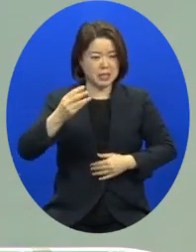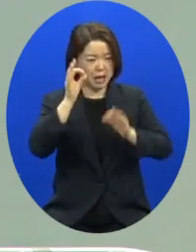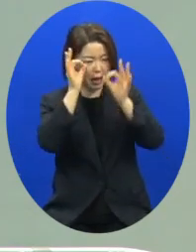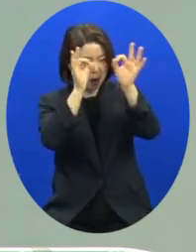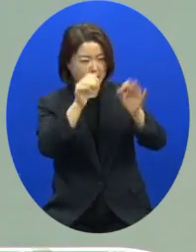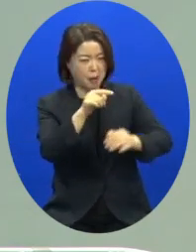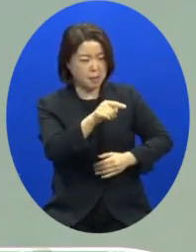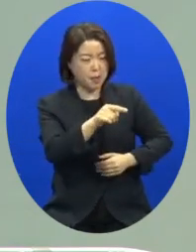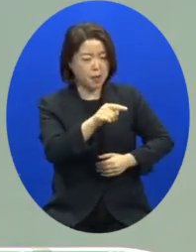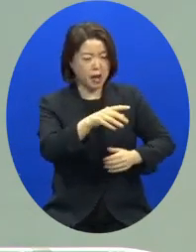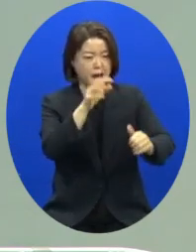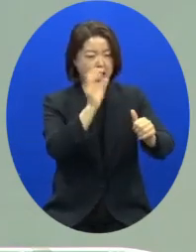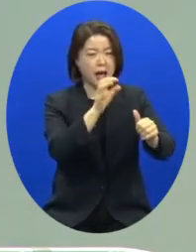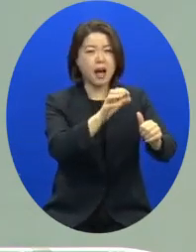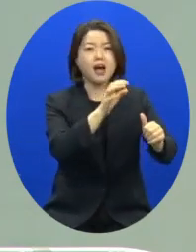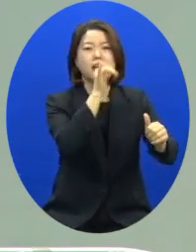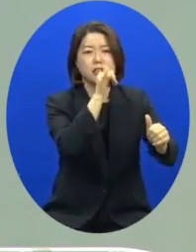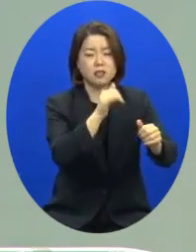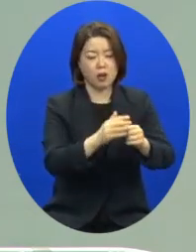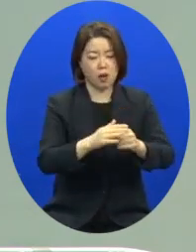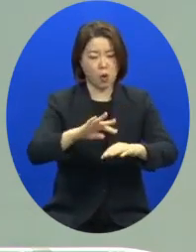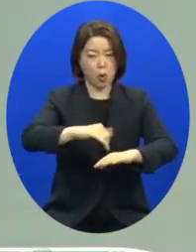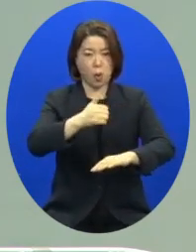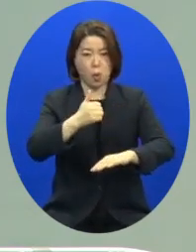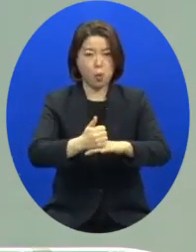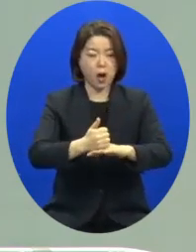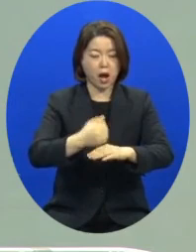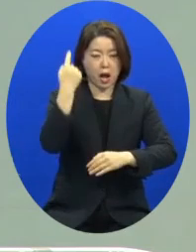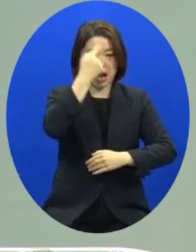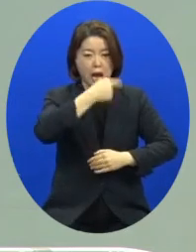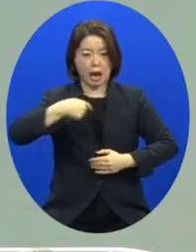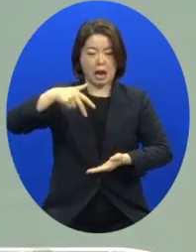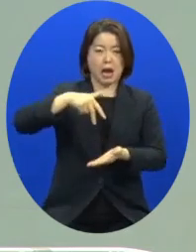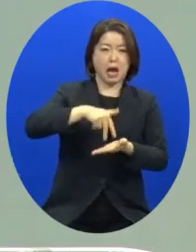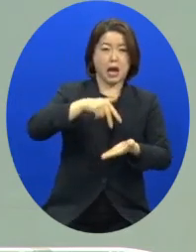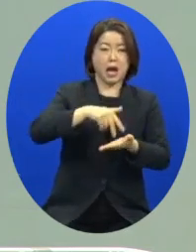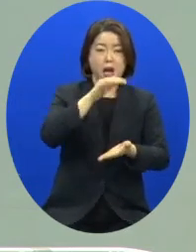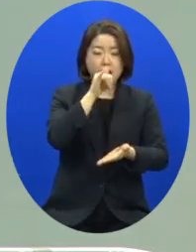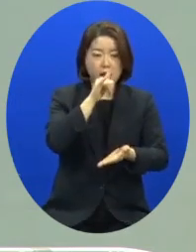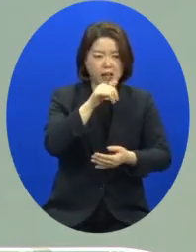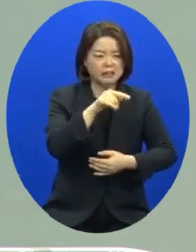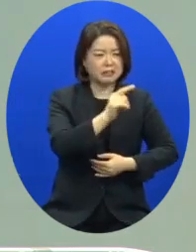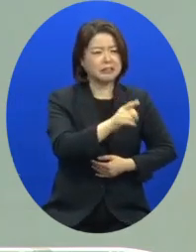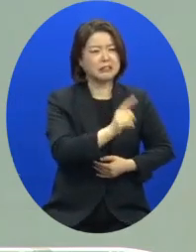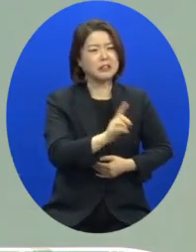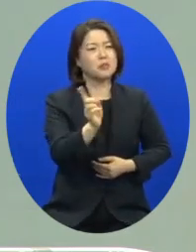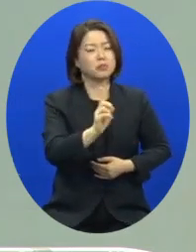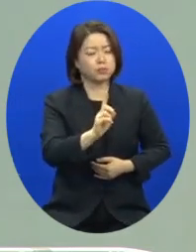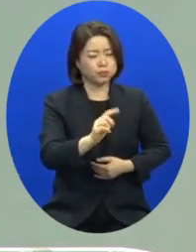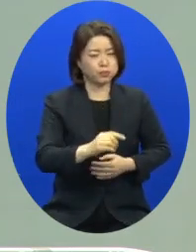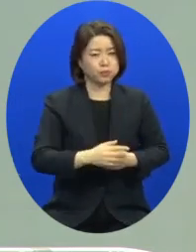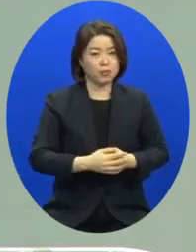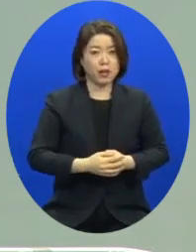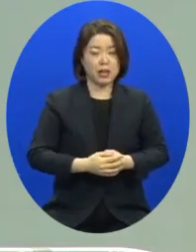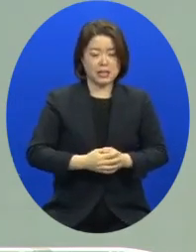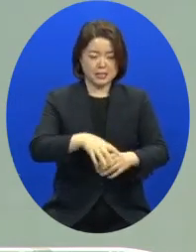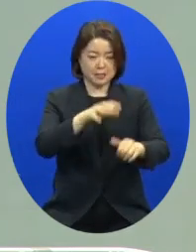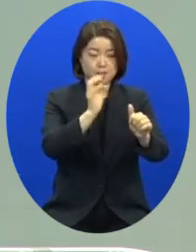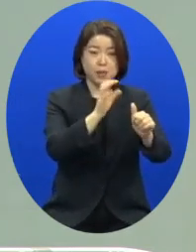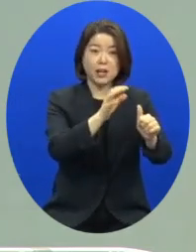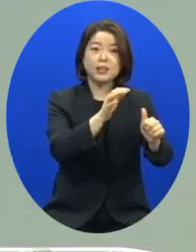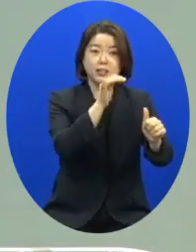다윗을 책망했습니다. 왕의 위신, 왕의 채통이 있지 도대체 그게 무슨 추태입니까? 이런